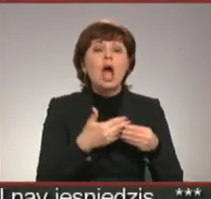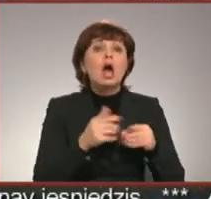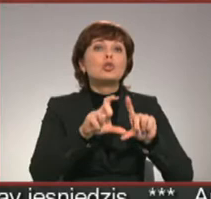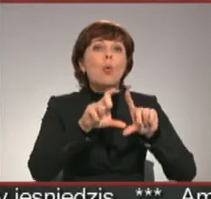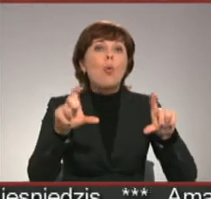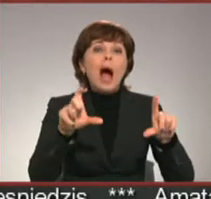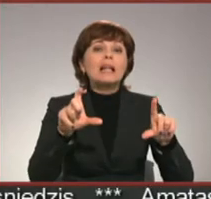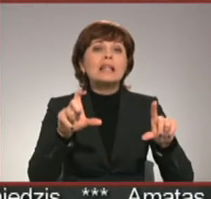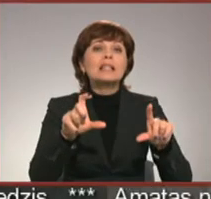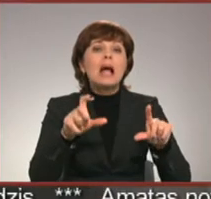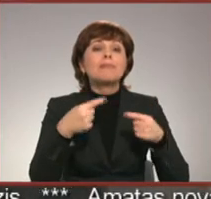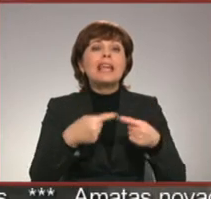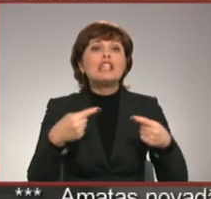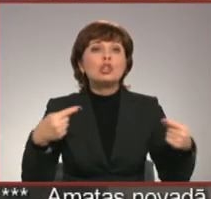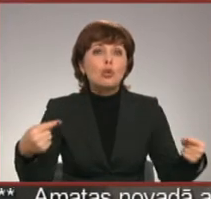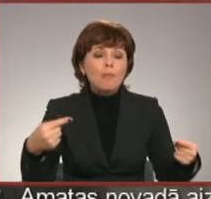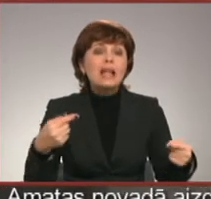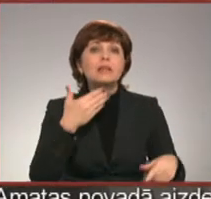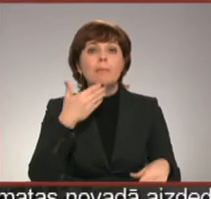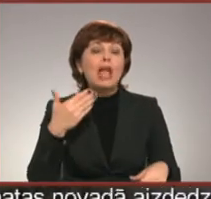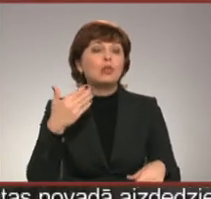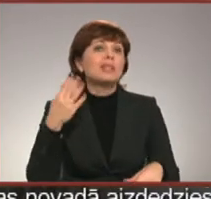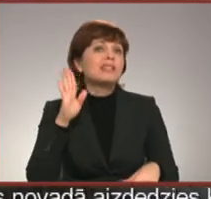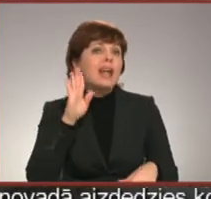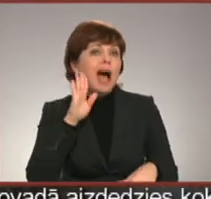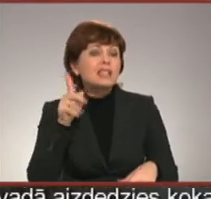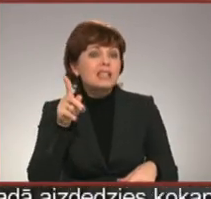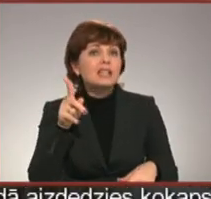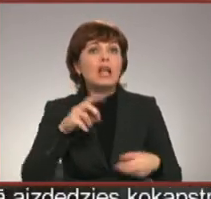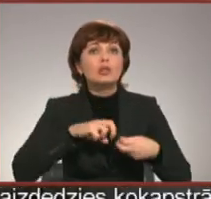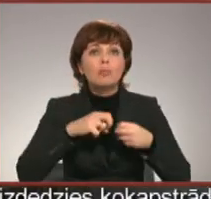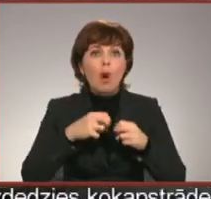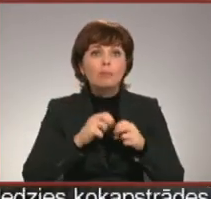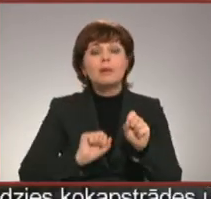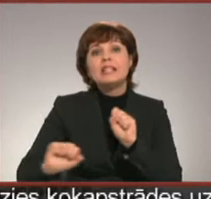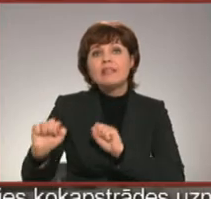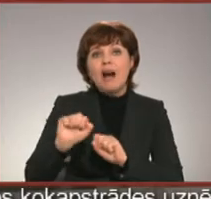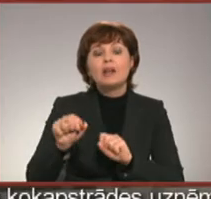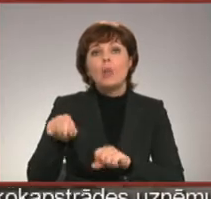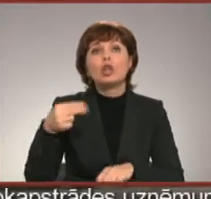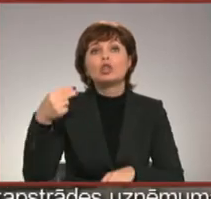kultūras ministrijā beidzot sadzirdētais problēmas risinājums ļaus izvairīties no vēl vienas Zolitūdes